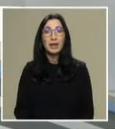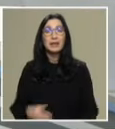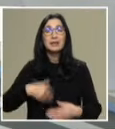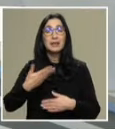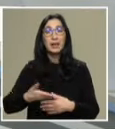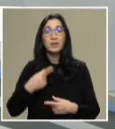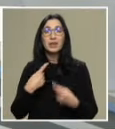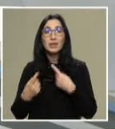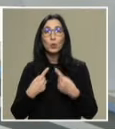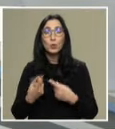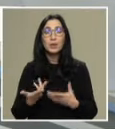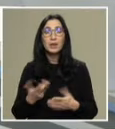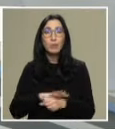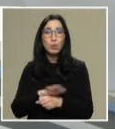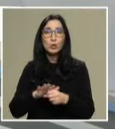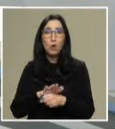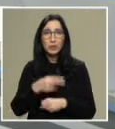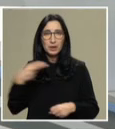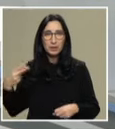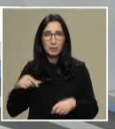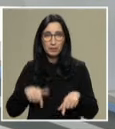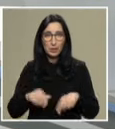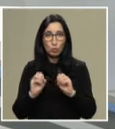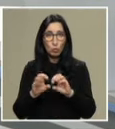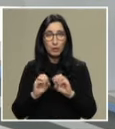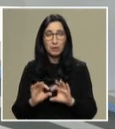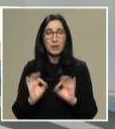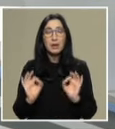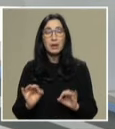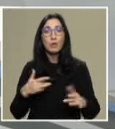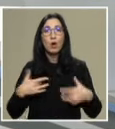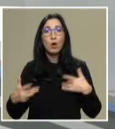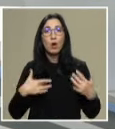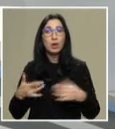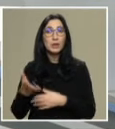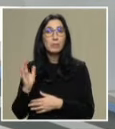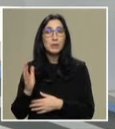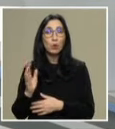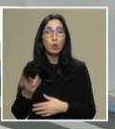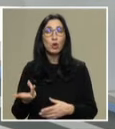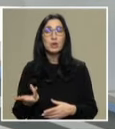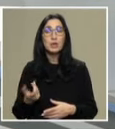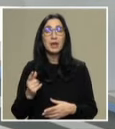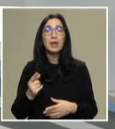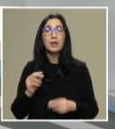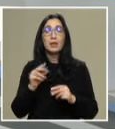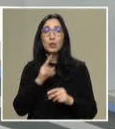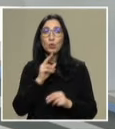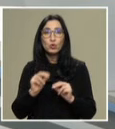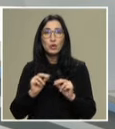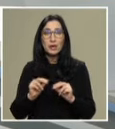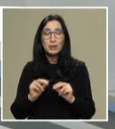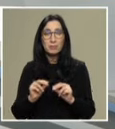Следва дискусията по основната тема в днешното предаване, а именно ролята на психолозите и педагогическите съветници в